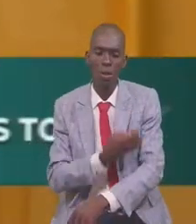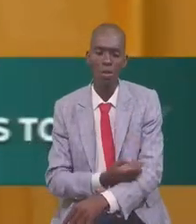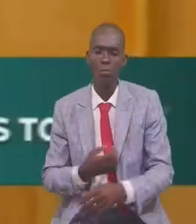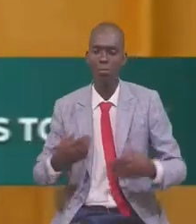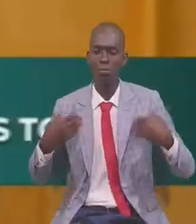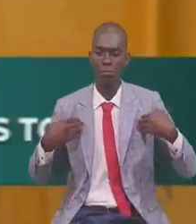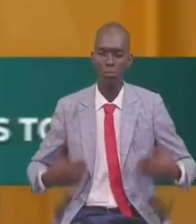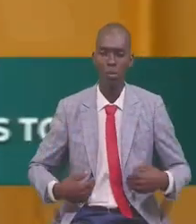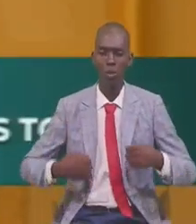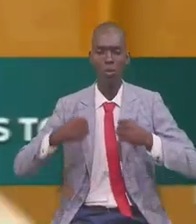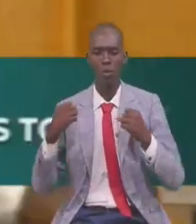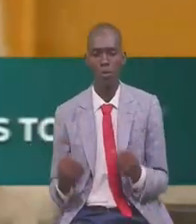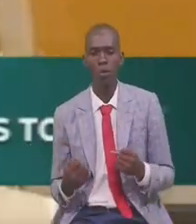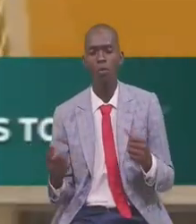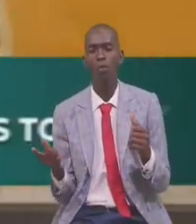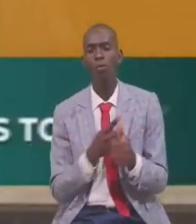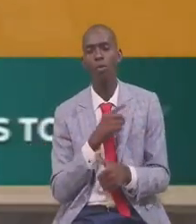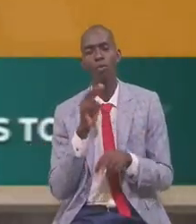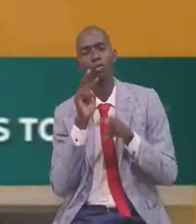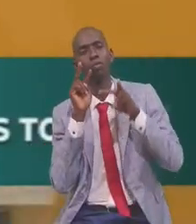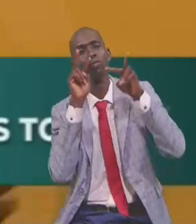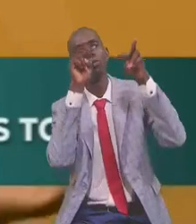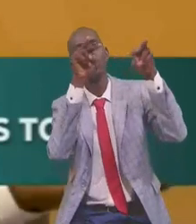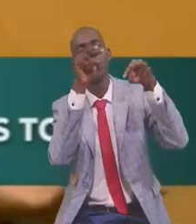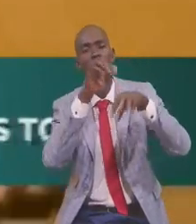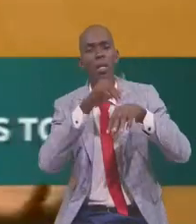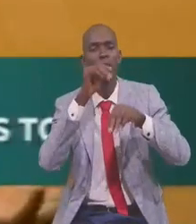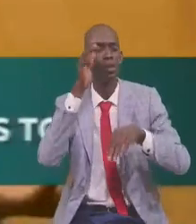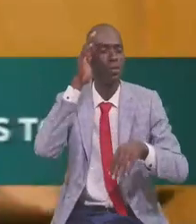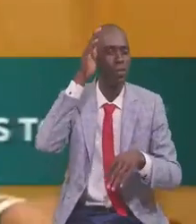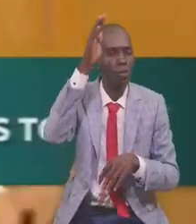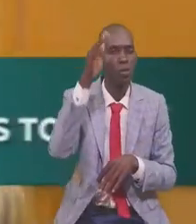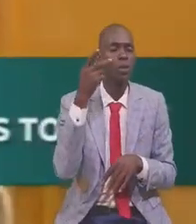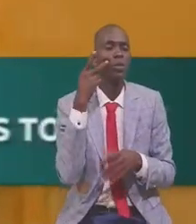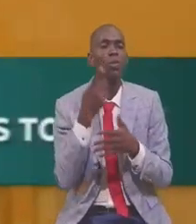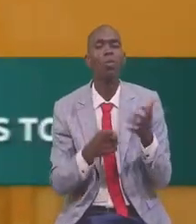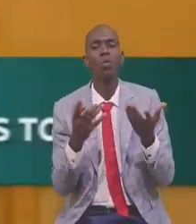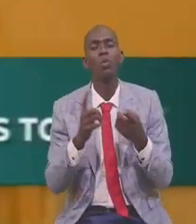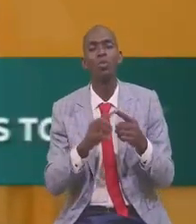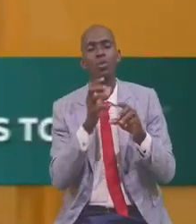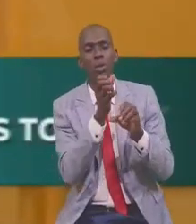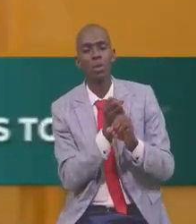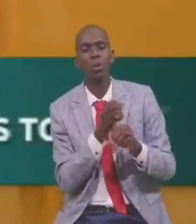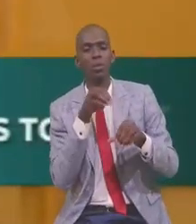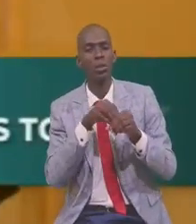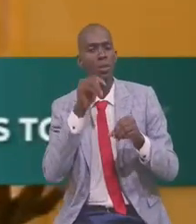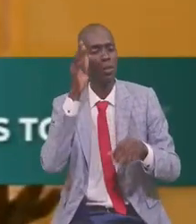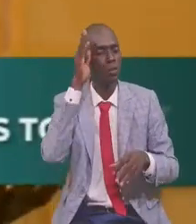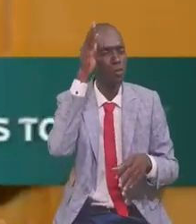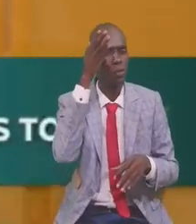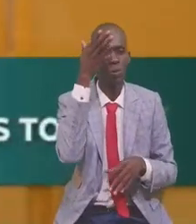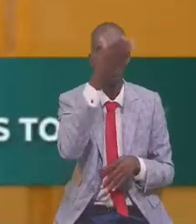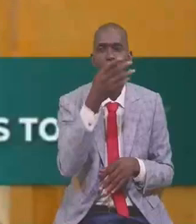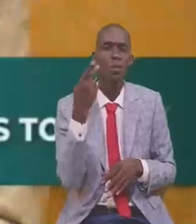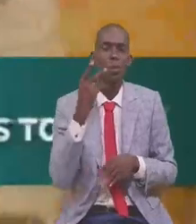regardez les engagements futurs où vous allez. Et c'est ce que ces gens-là ont fait. Ceux qui ont reçu